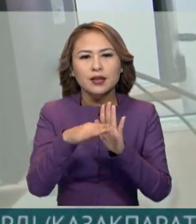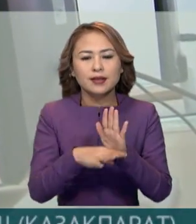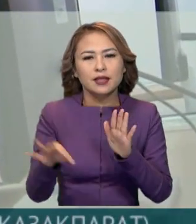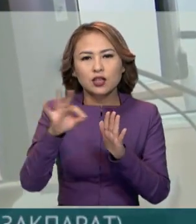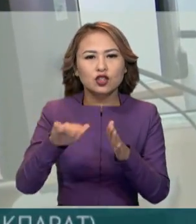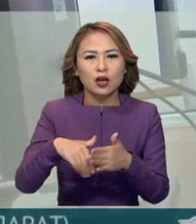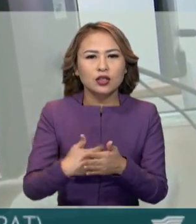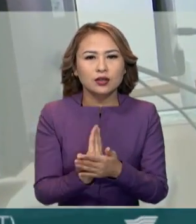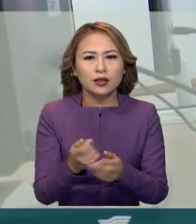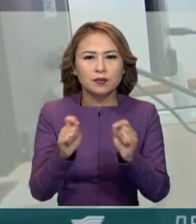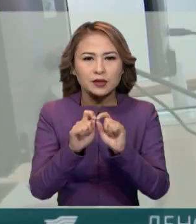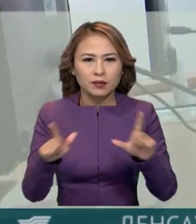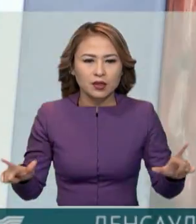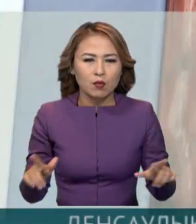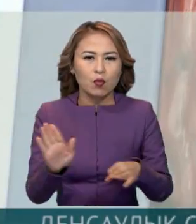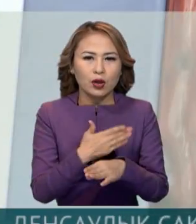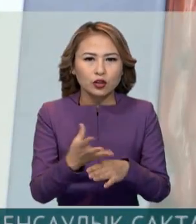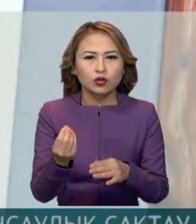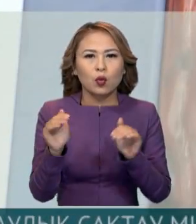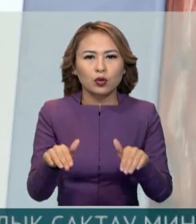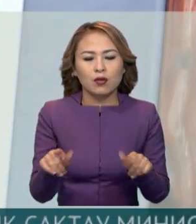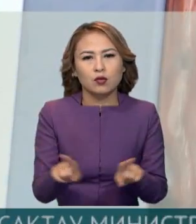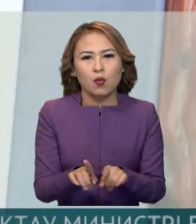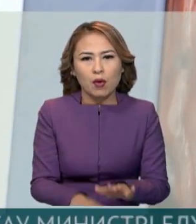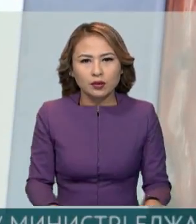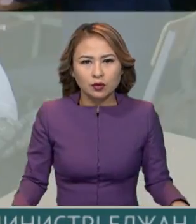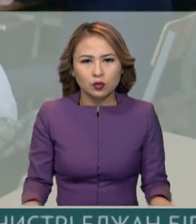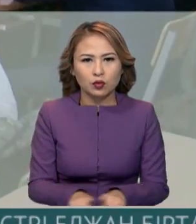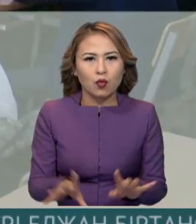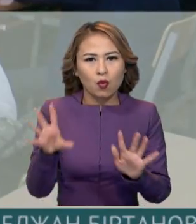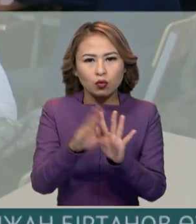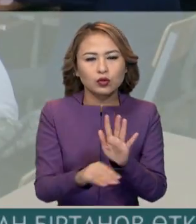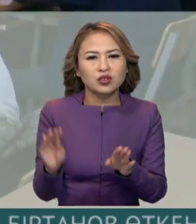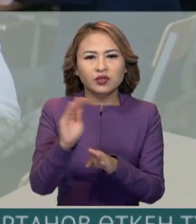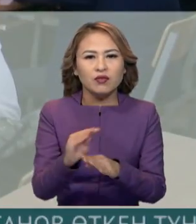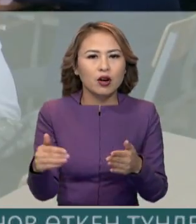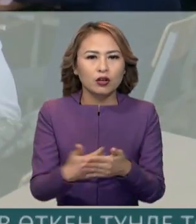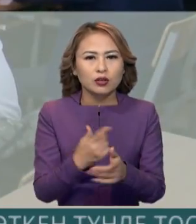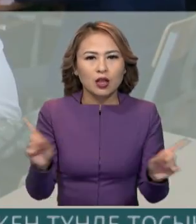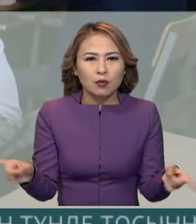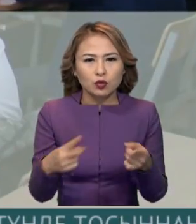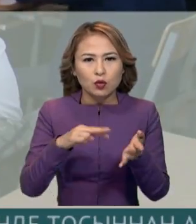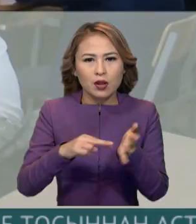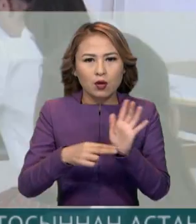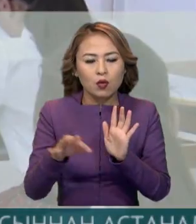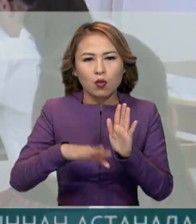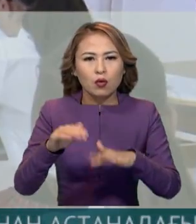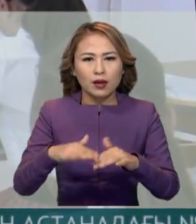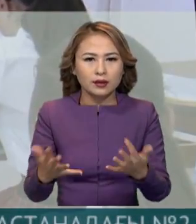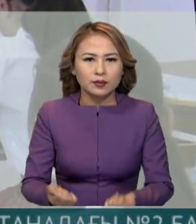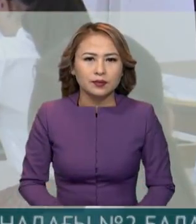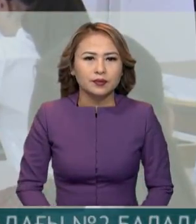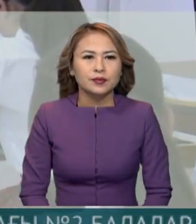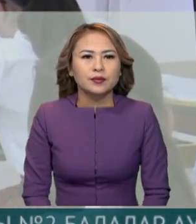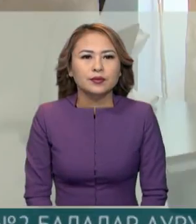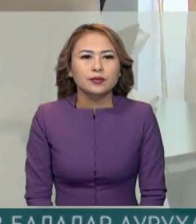бағдарламасы аясында жаңашылдықтар мектептерден бөлек колледждер мен балабақшаларға да енеді. Ол үшін инфрақұрылымды дамыту жобалары қолға алынып